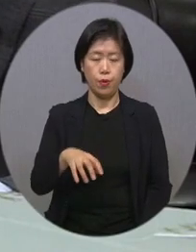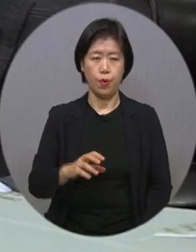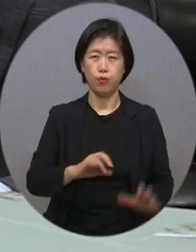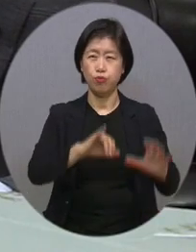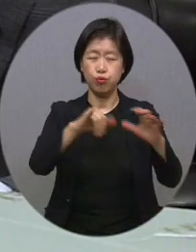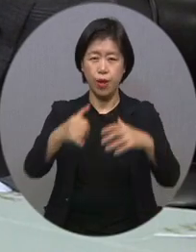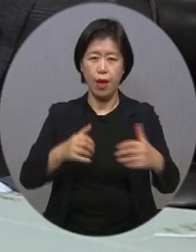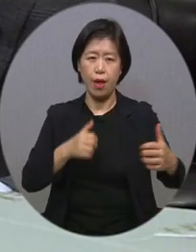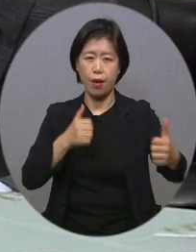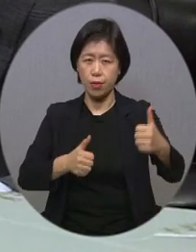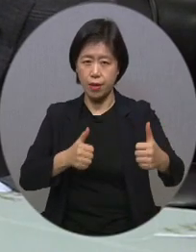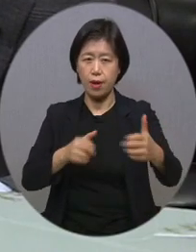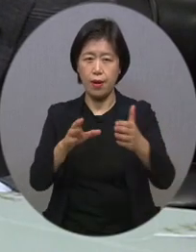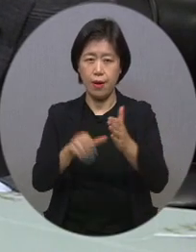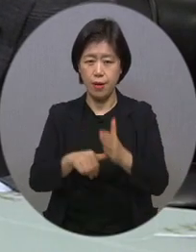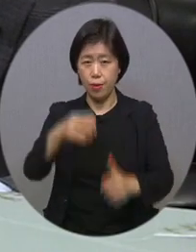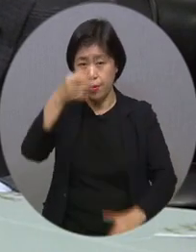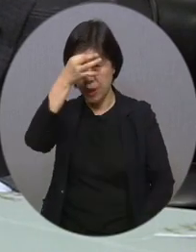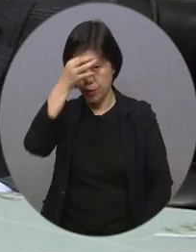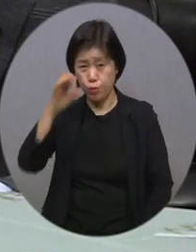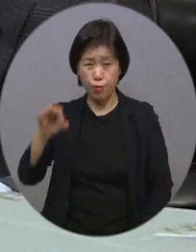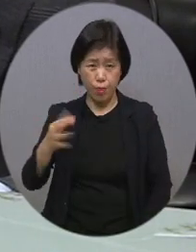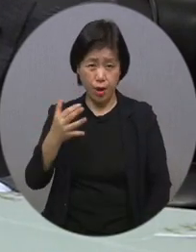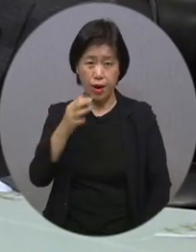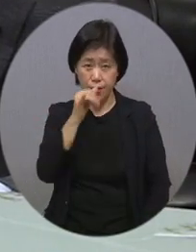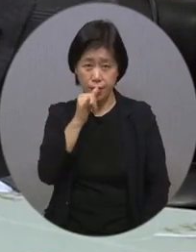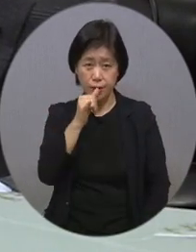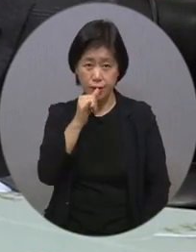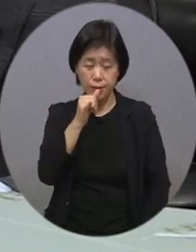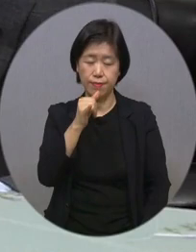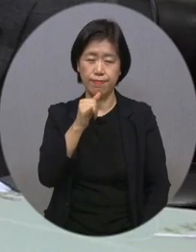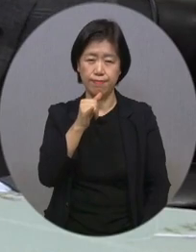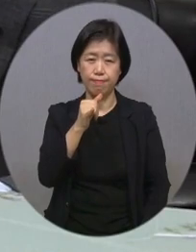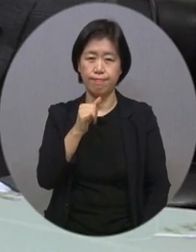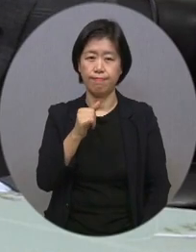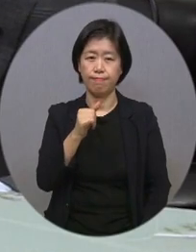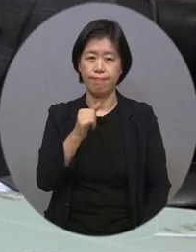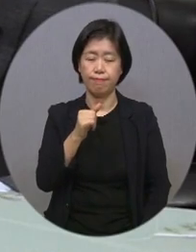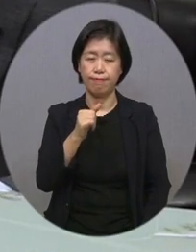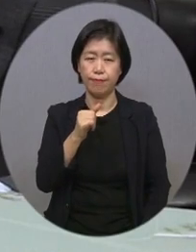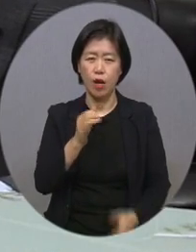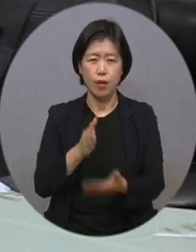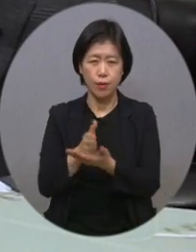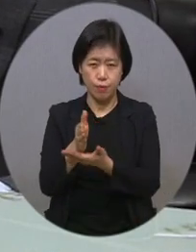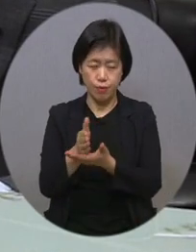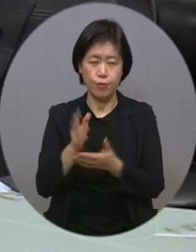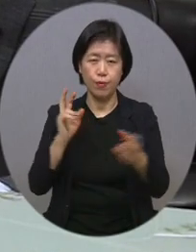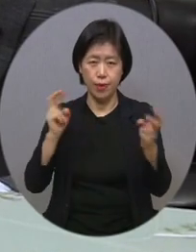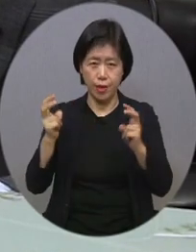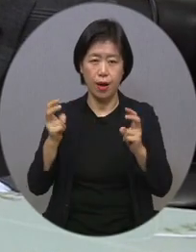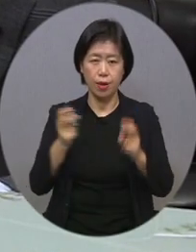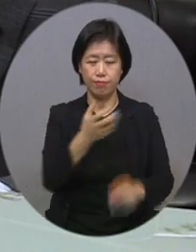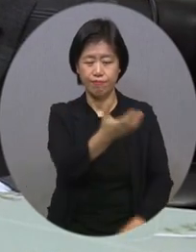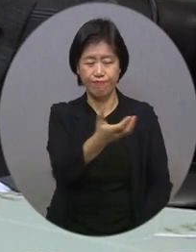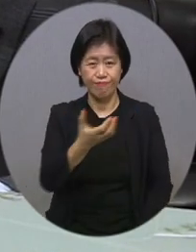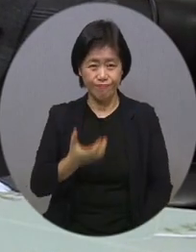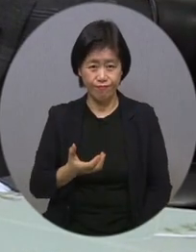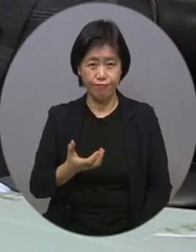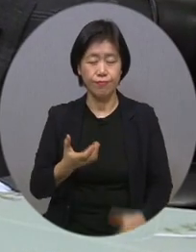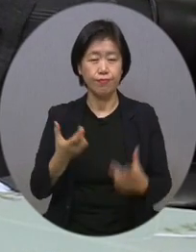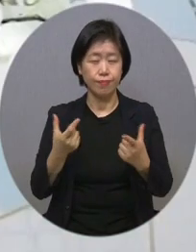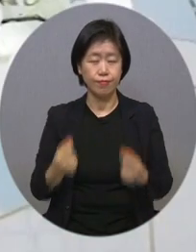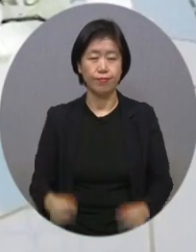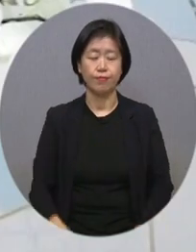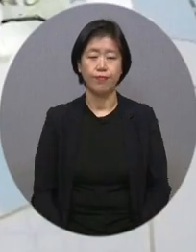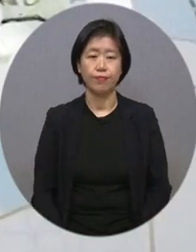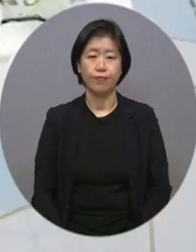기술력을 갖춘 그런 아주 작지만 강한 그런 기술 뛰어난 그런 기업들이 아마 유치될 걸로 보고요.